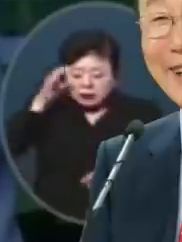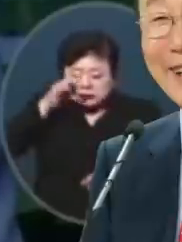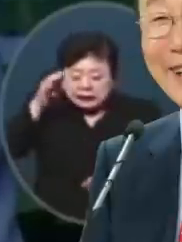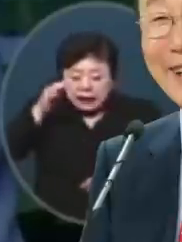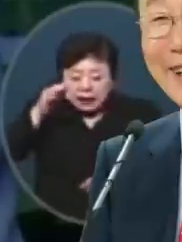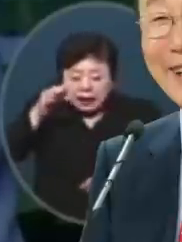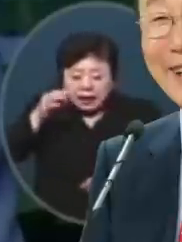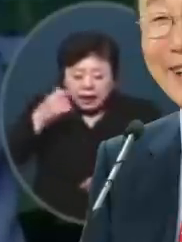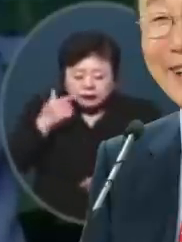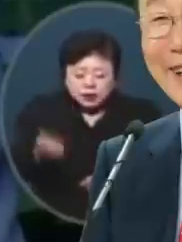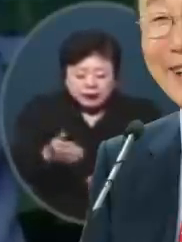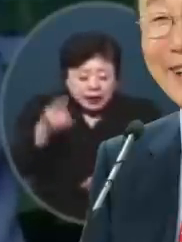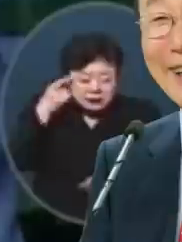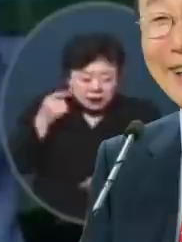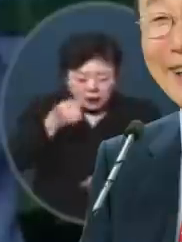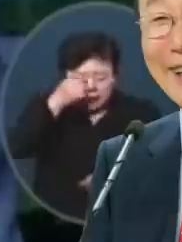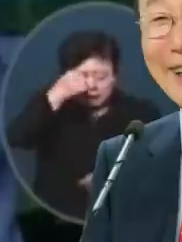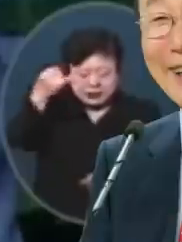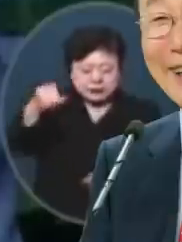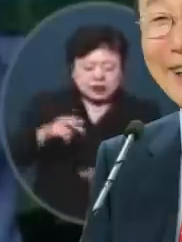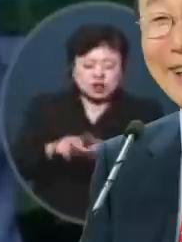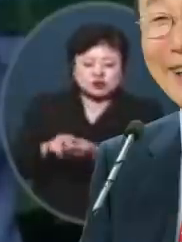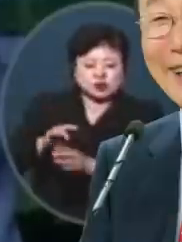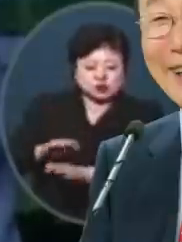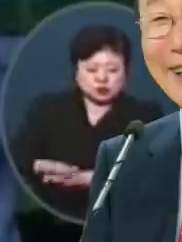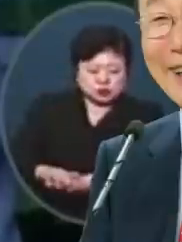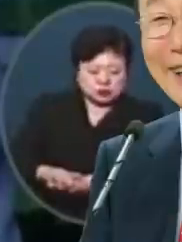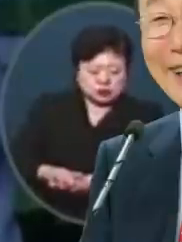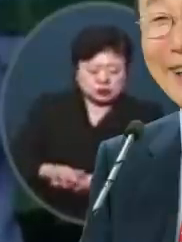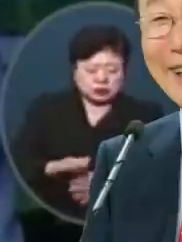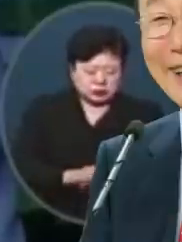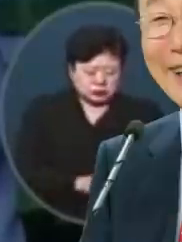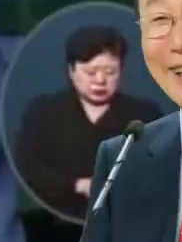우리 아버지 어머님이 안되겠다 시골에서는 살 수가 없다고